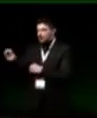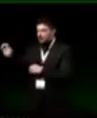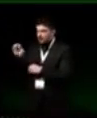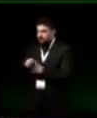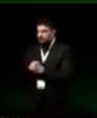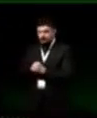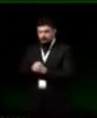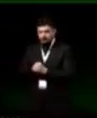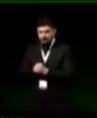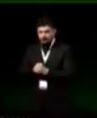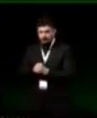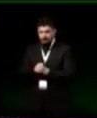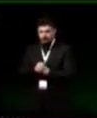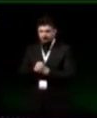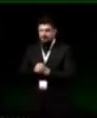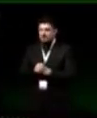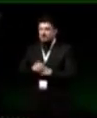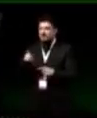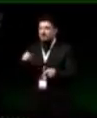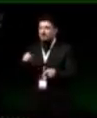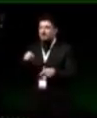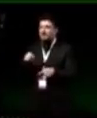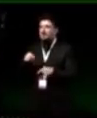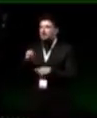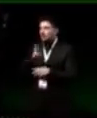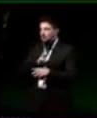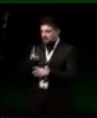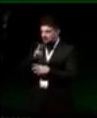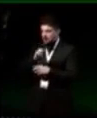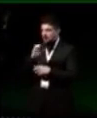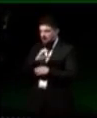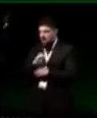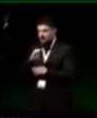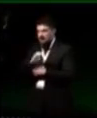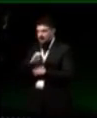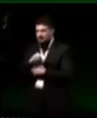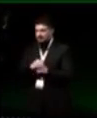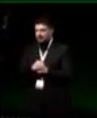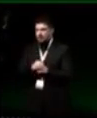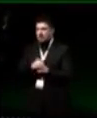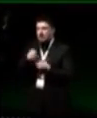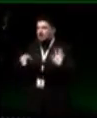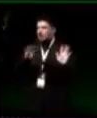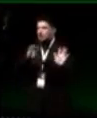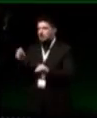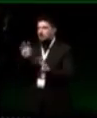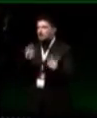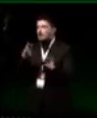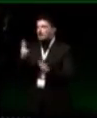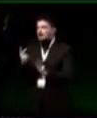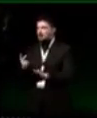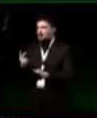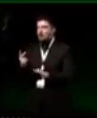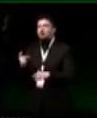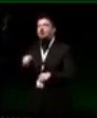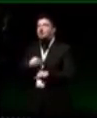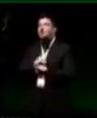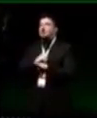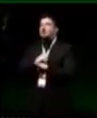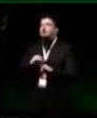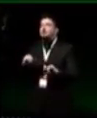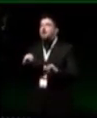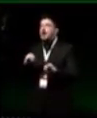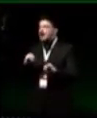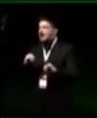vi riuscì. Persino Winston Churchill nel 1948 fu costretto ad ammettere che non saremmo mai riusciti a